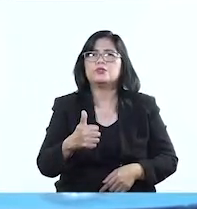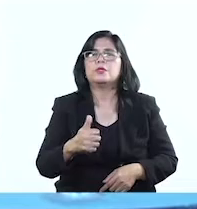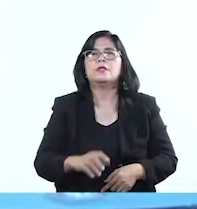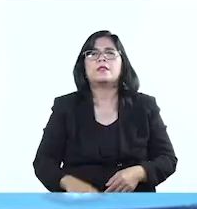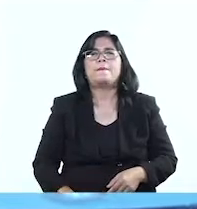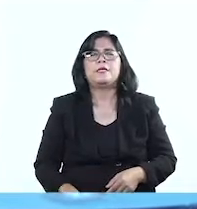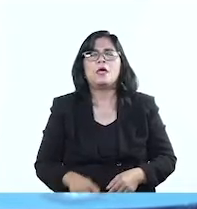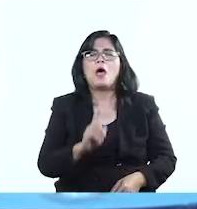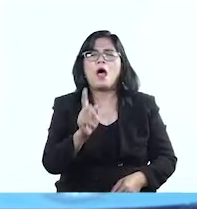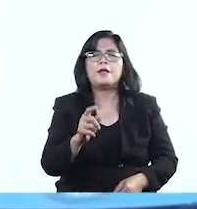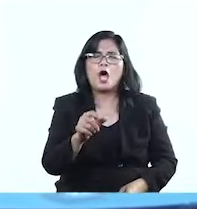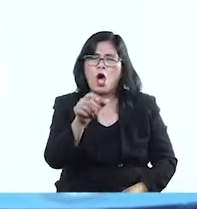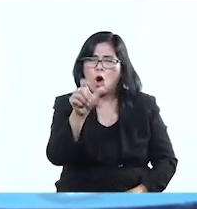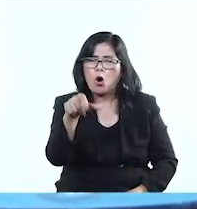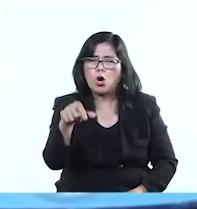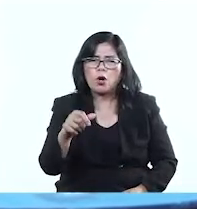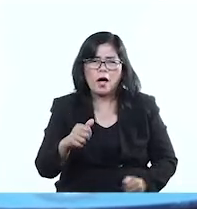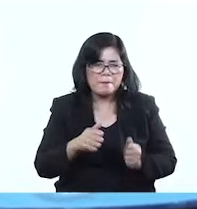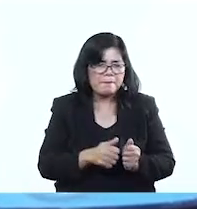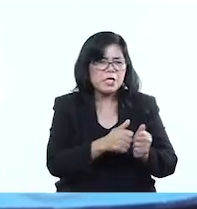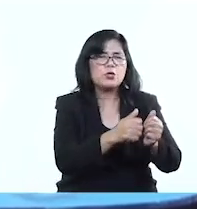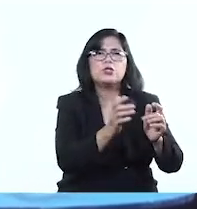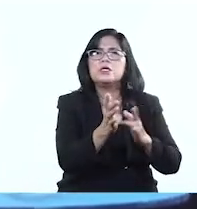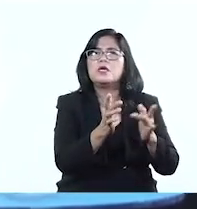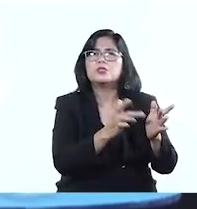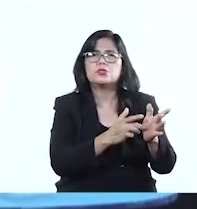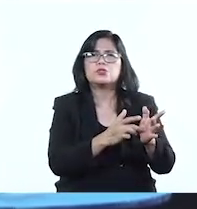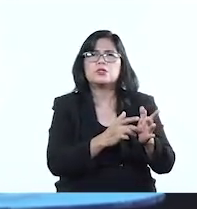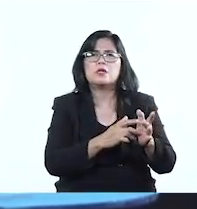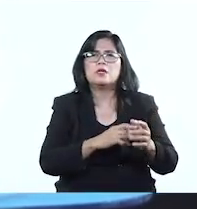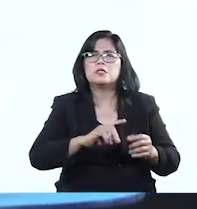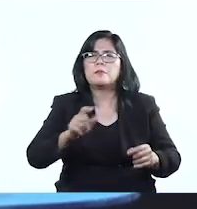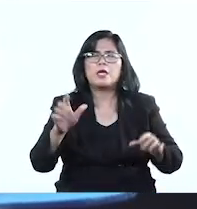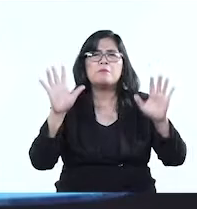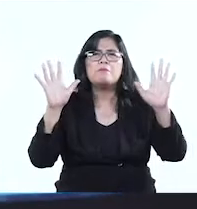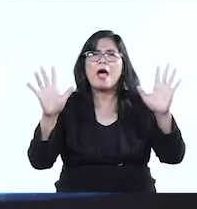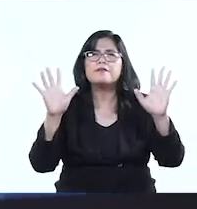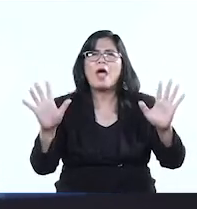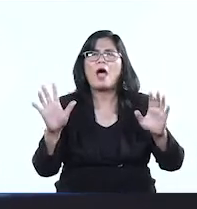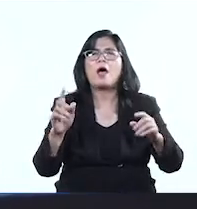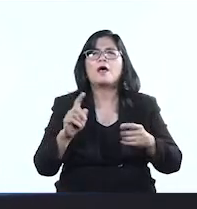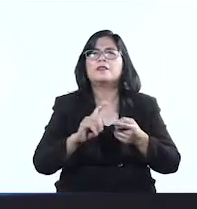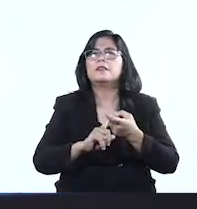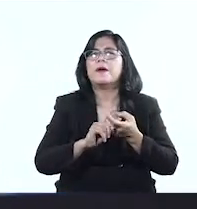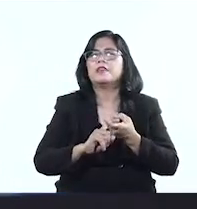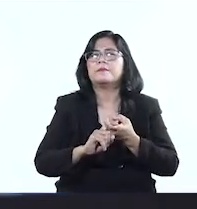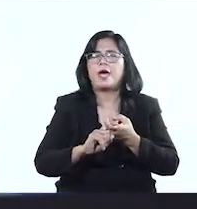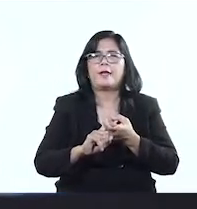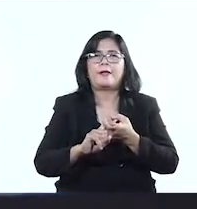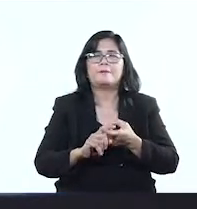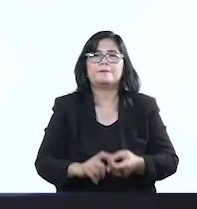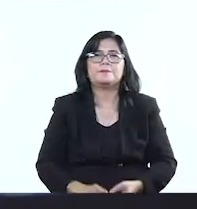Hai ada orang-orang yang semenjak kirim Kristus Hai smakin banyak teman yang mungkin r123 teman yang meninggalkan